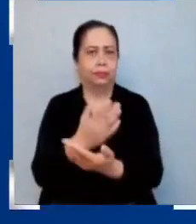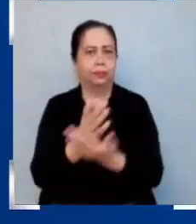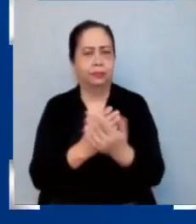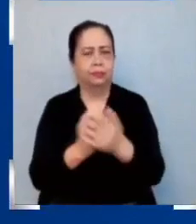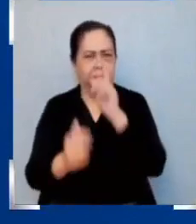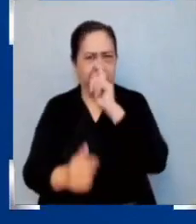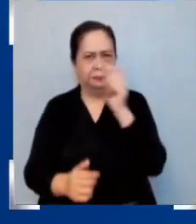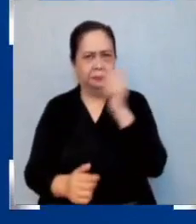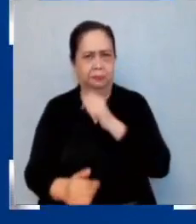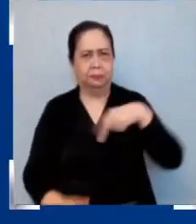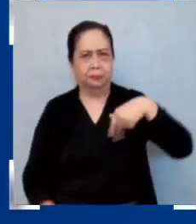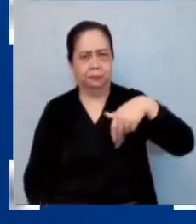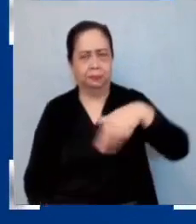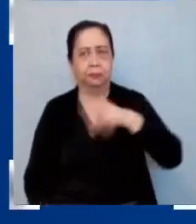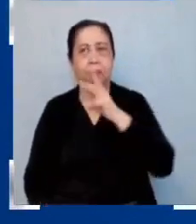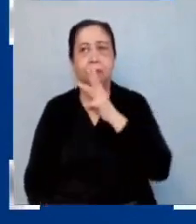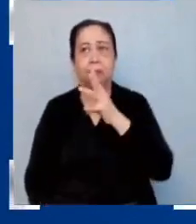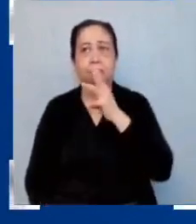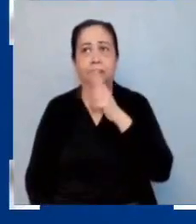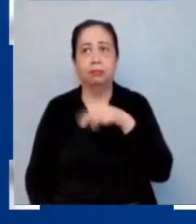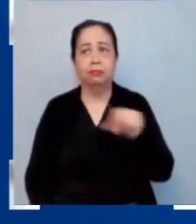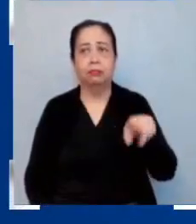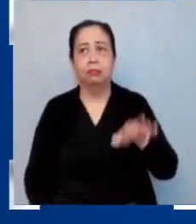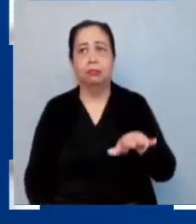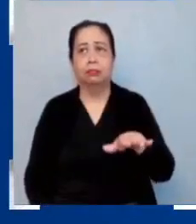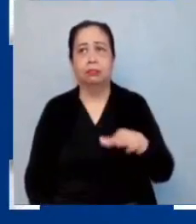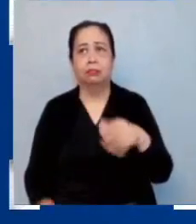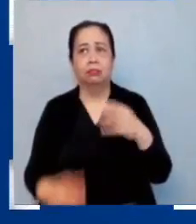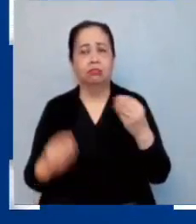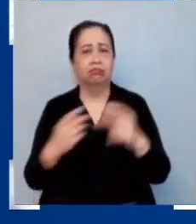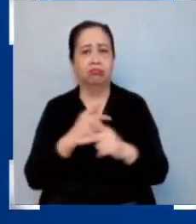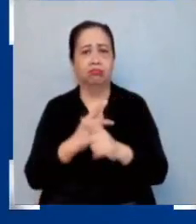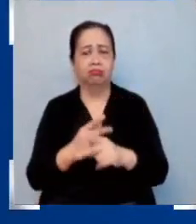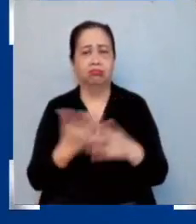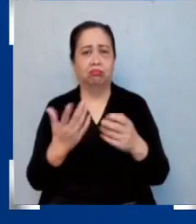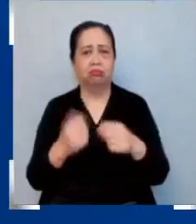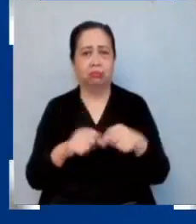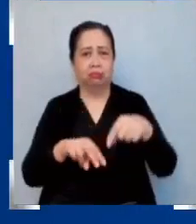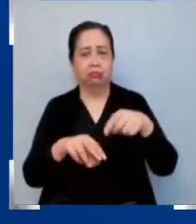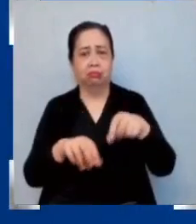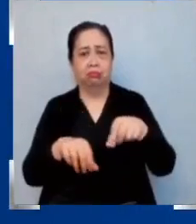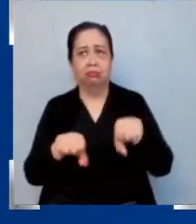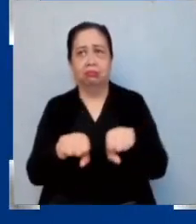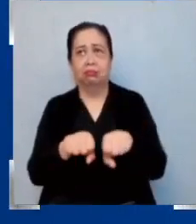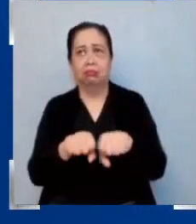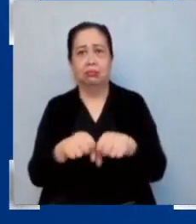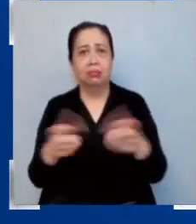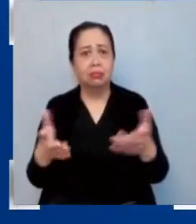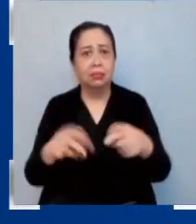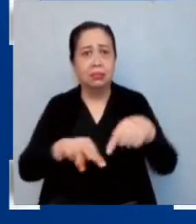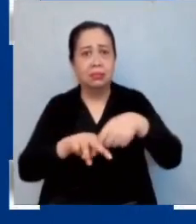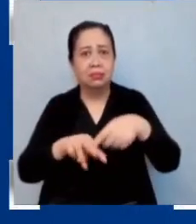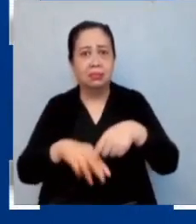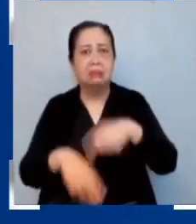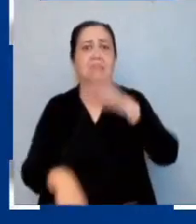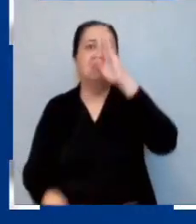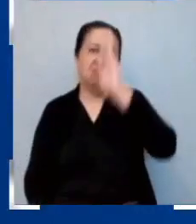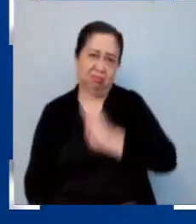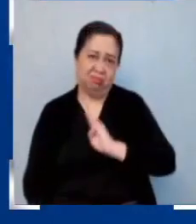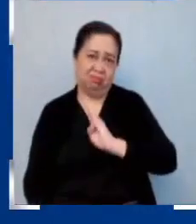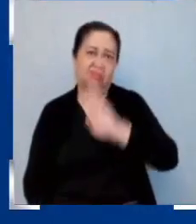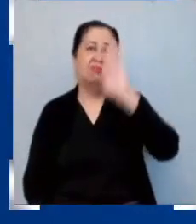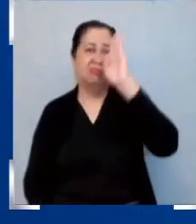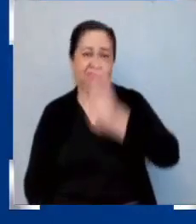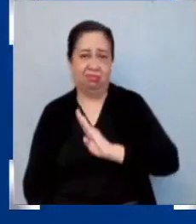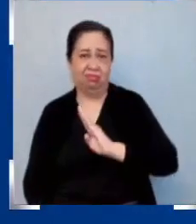tubig. Ito ngang si Ineng, wala ng proteksyon ang isang paa. Chinelas mo? Nasira. Nasira.